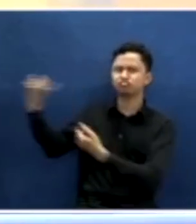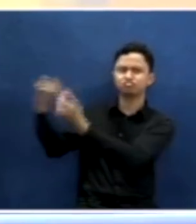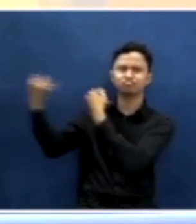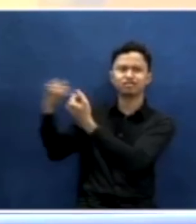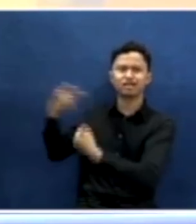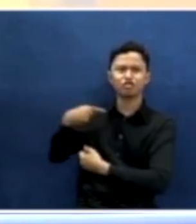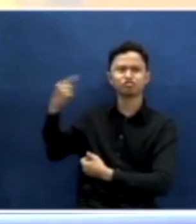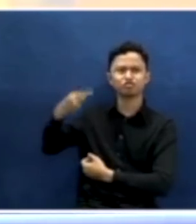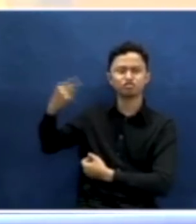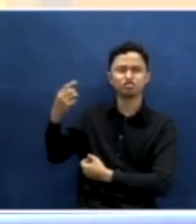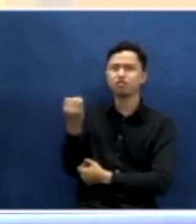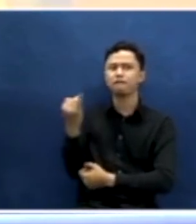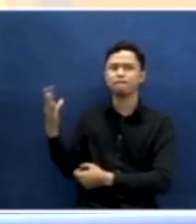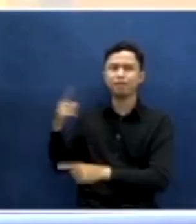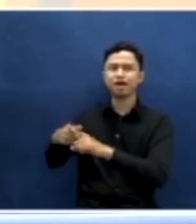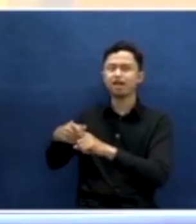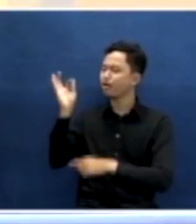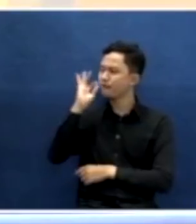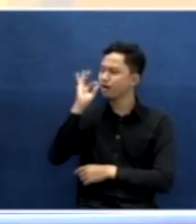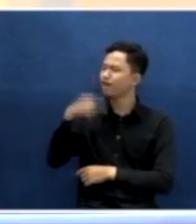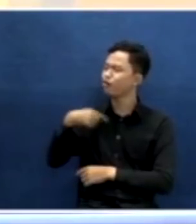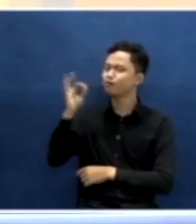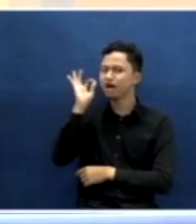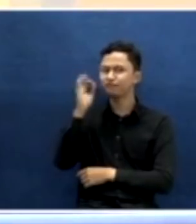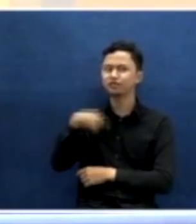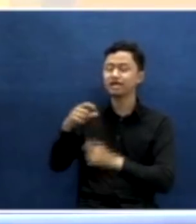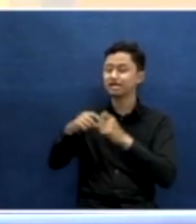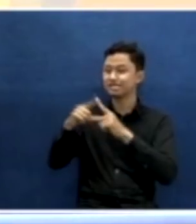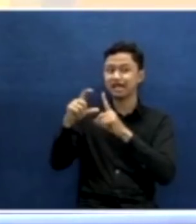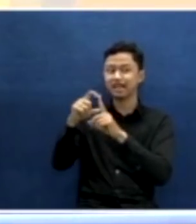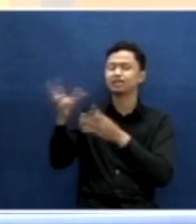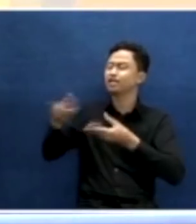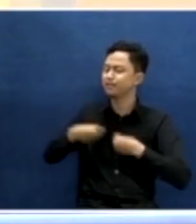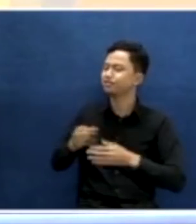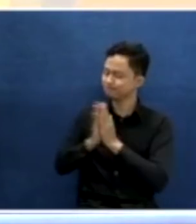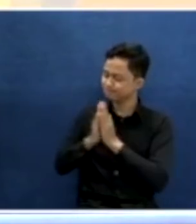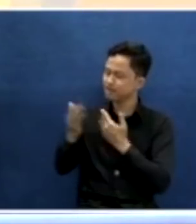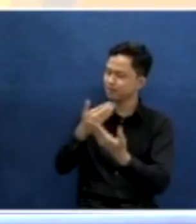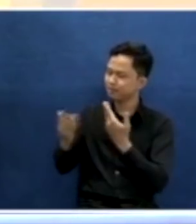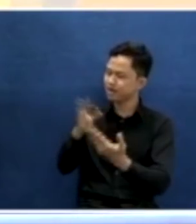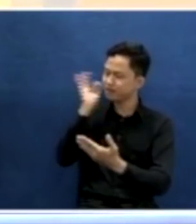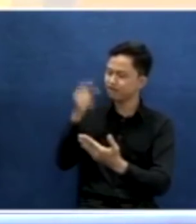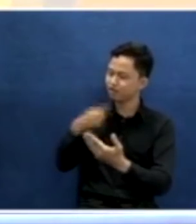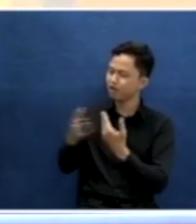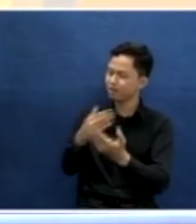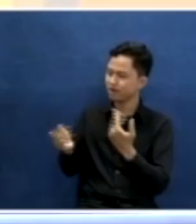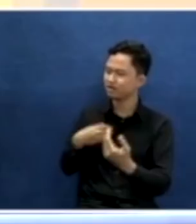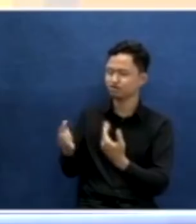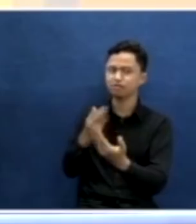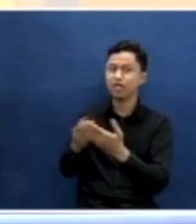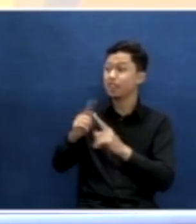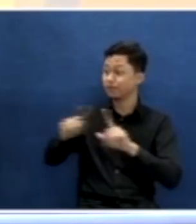bukan sekali berkali-kali dimaafkan berkali-kali menghujatnya berkali-kali Ma fitnahnya dimaafkan lagi berkali-kali Ma fitnahnya